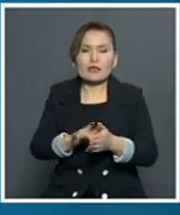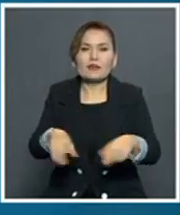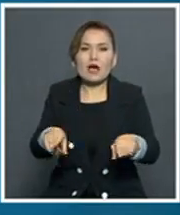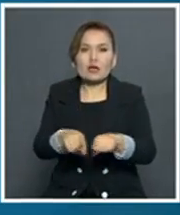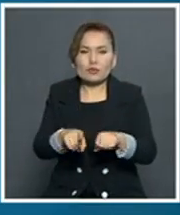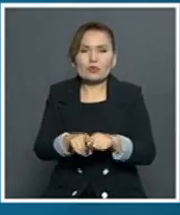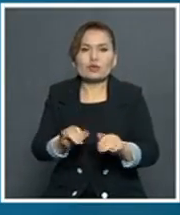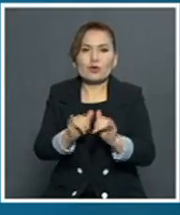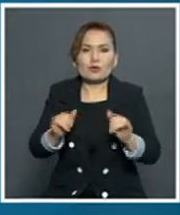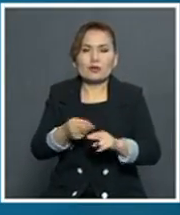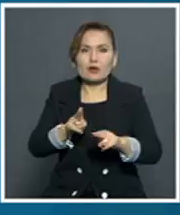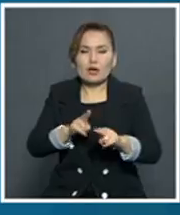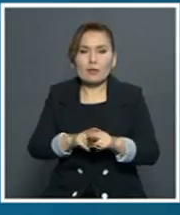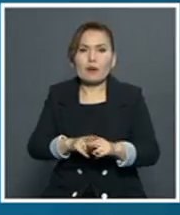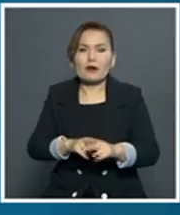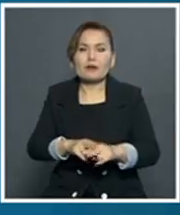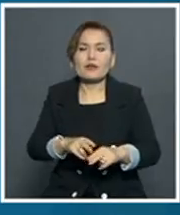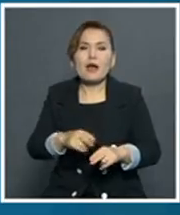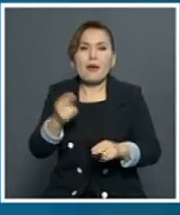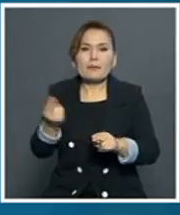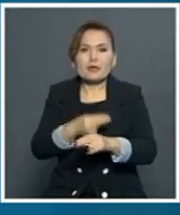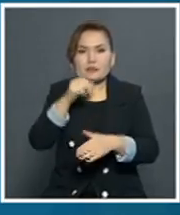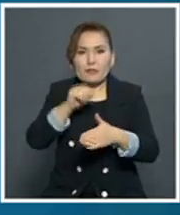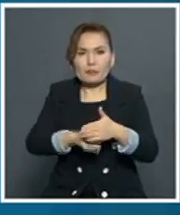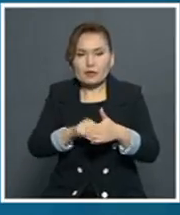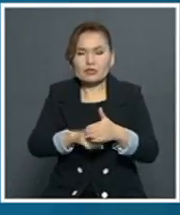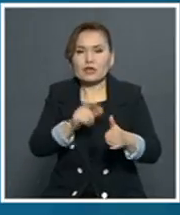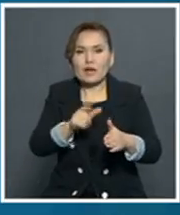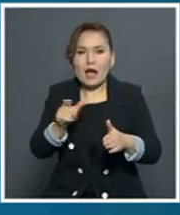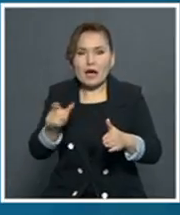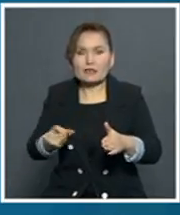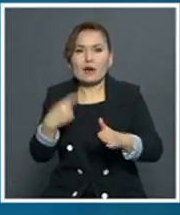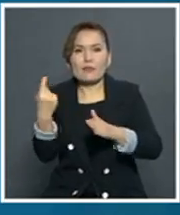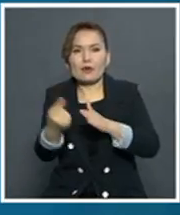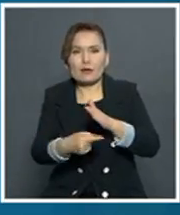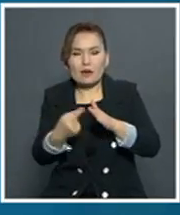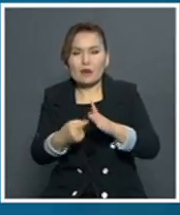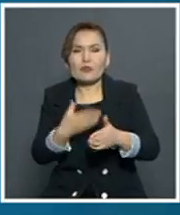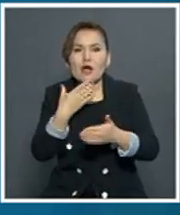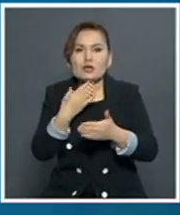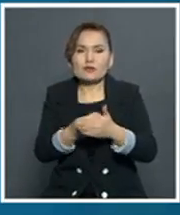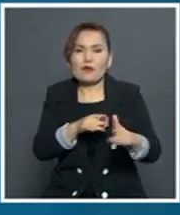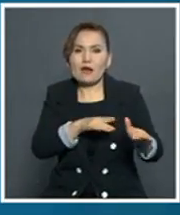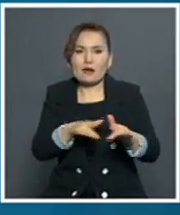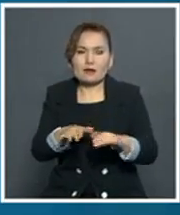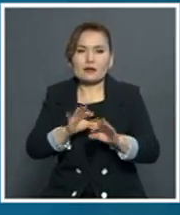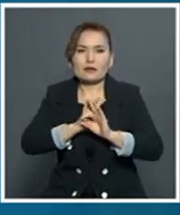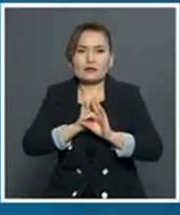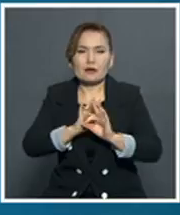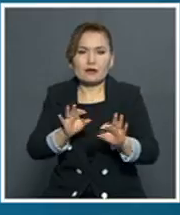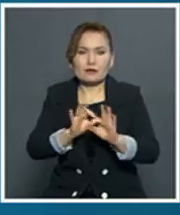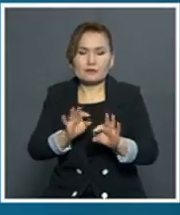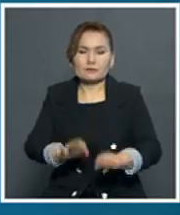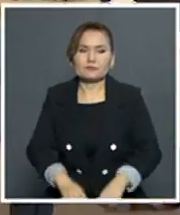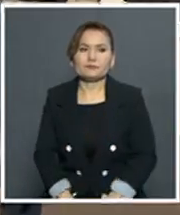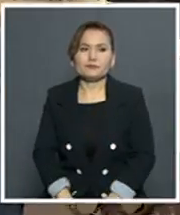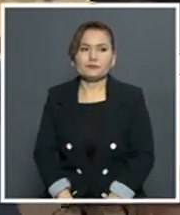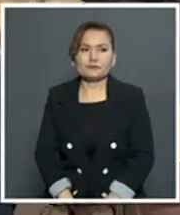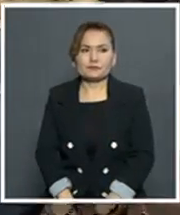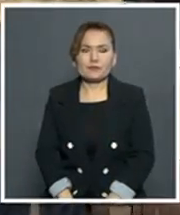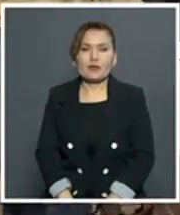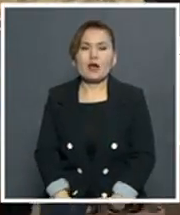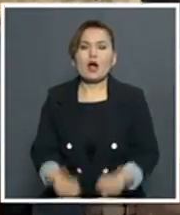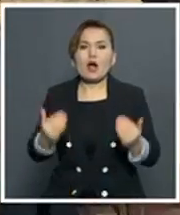қауіпсіздік сақтап үйлеріне отырғанда еш себепсіз сыртта жүргендер өз әрекетін қалай түсіндіреді? Амангелді Сейітхан айтады.